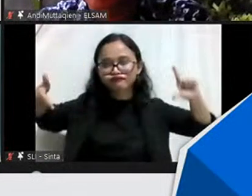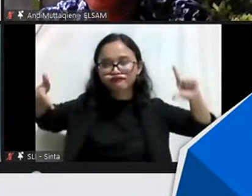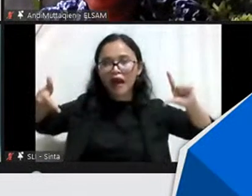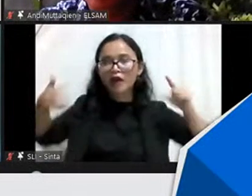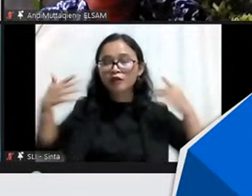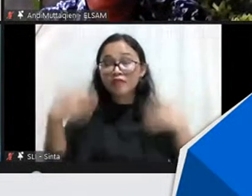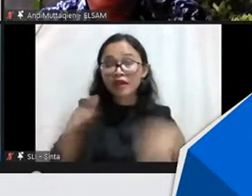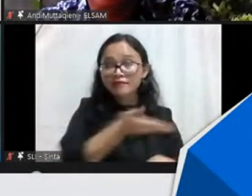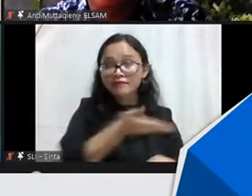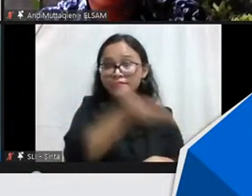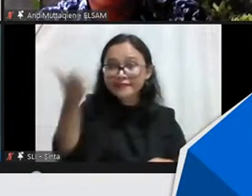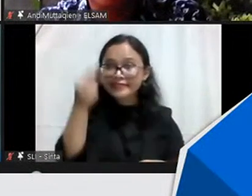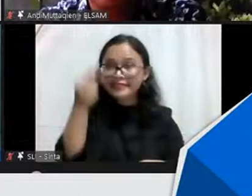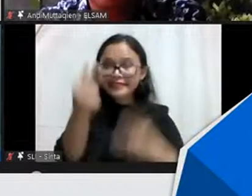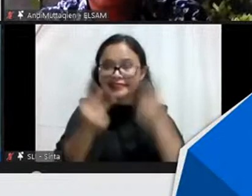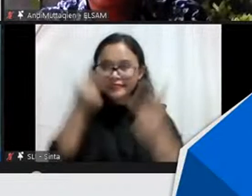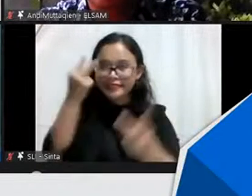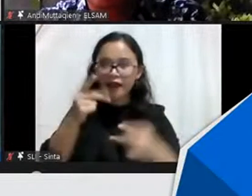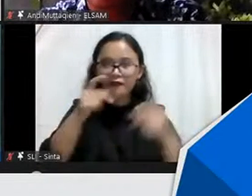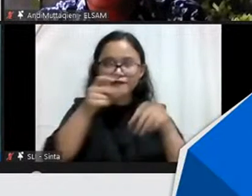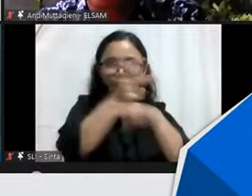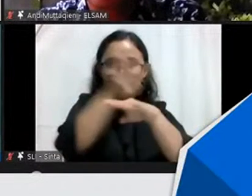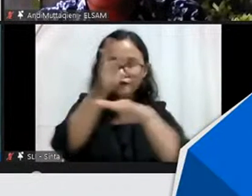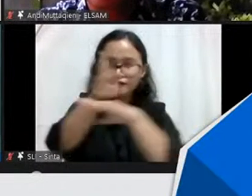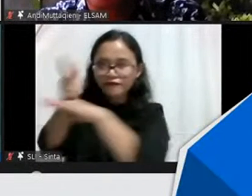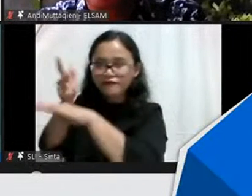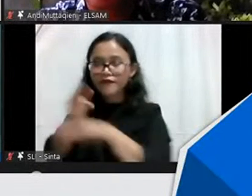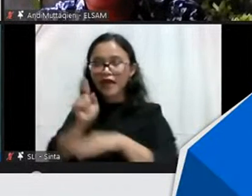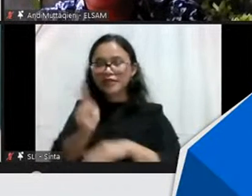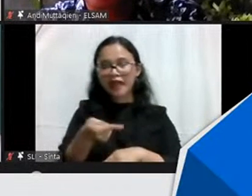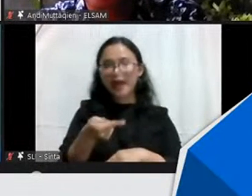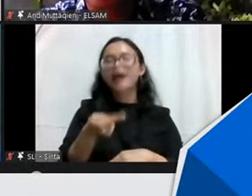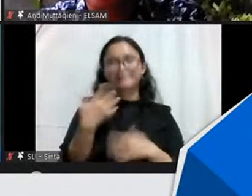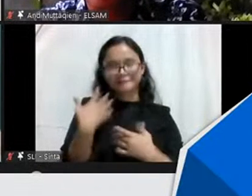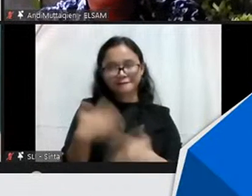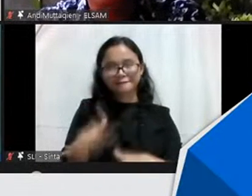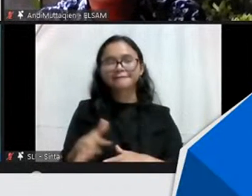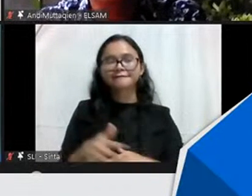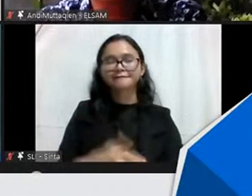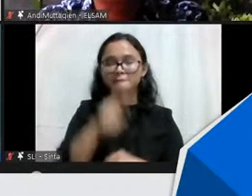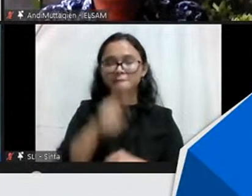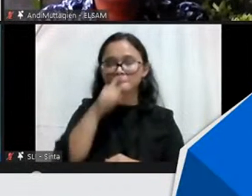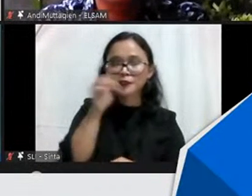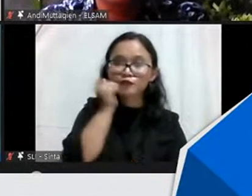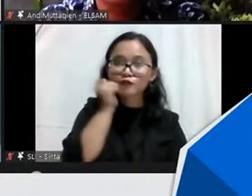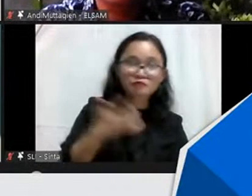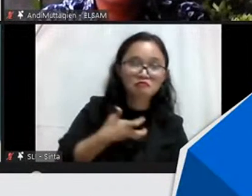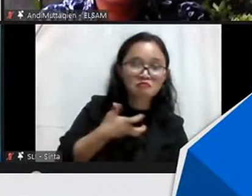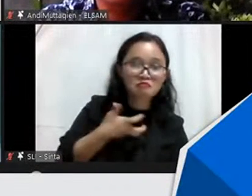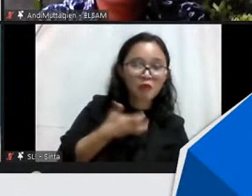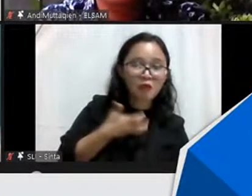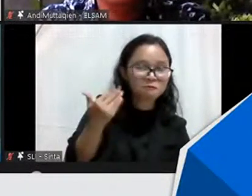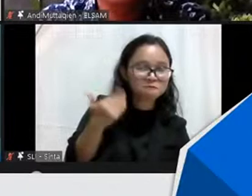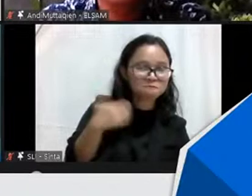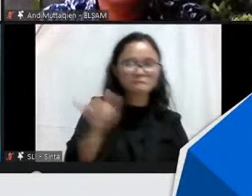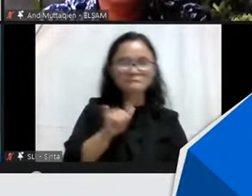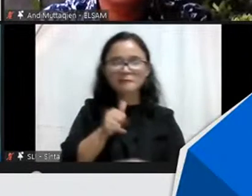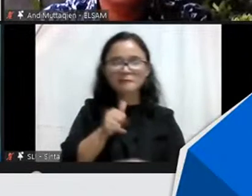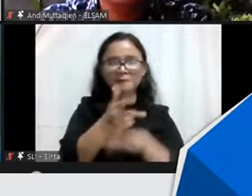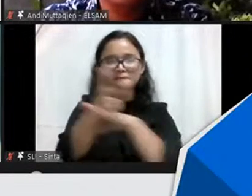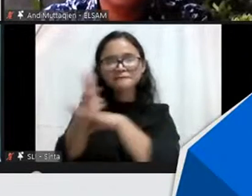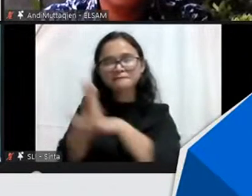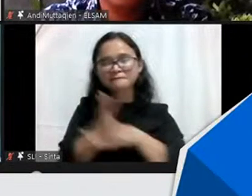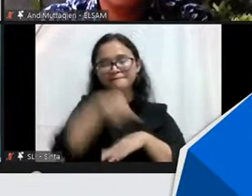semua eh layarnya silakan Bapak Ibu yang ingin ikut foto bersama terutama yang ada di ruang